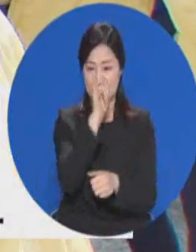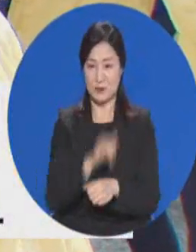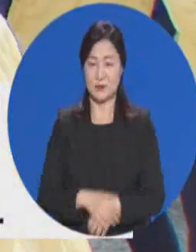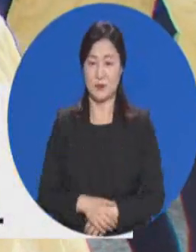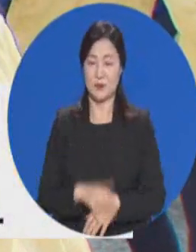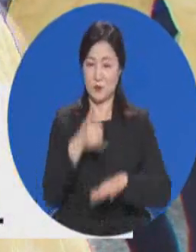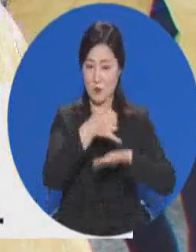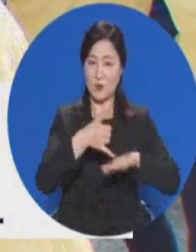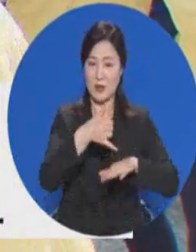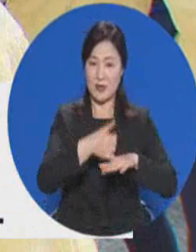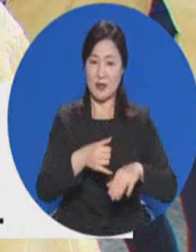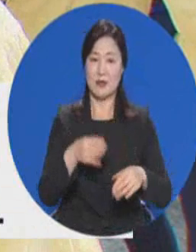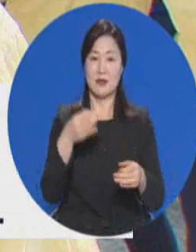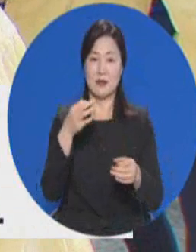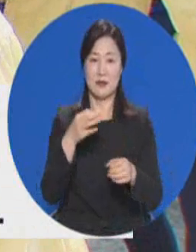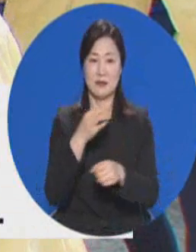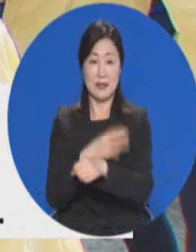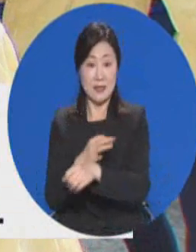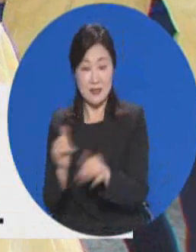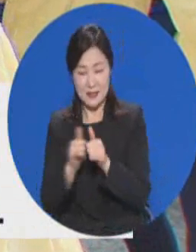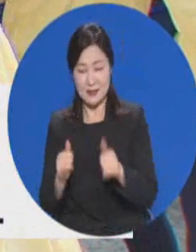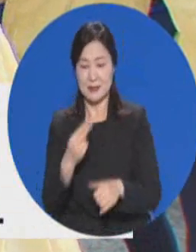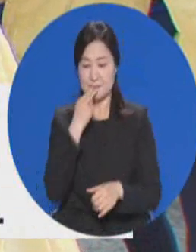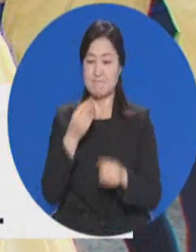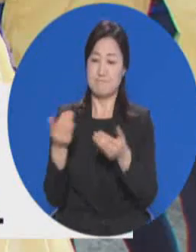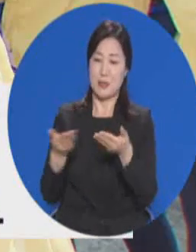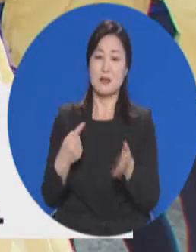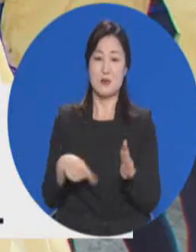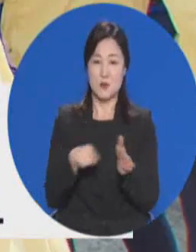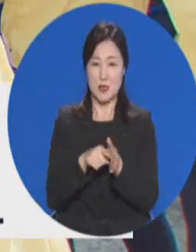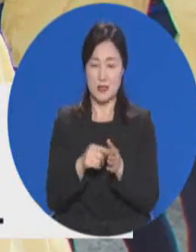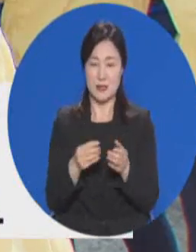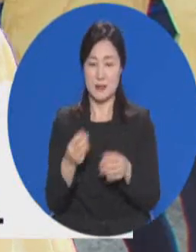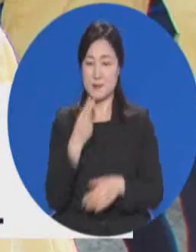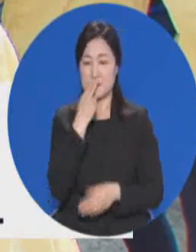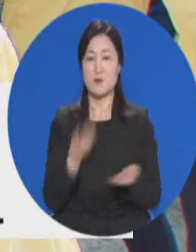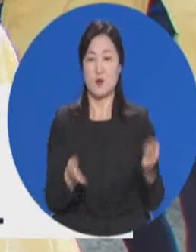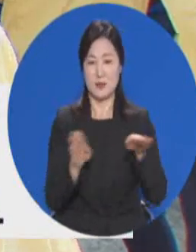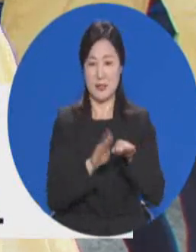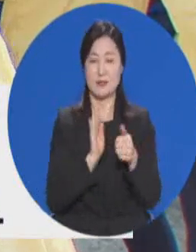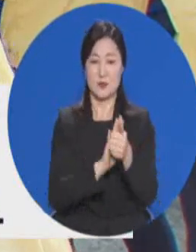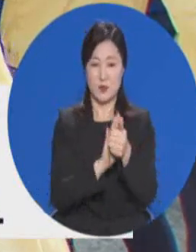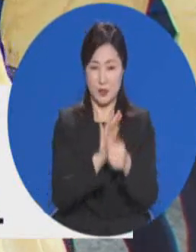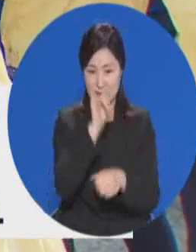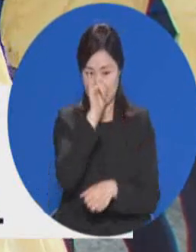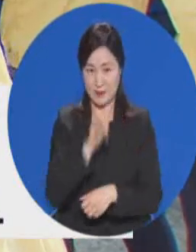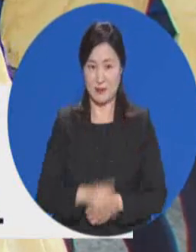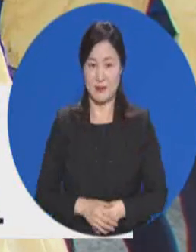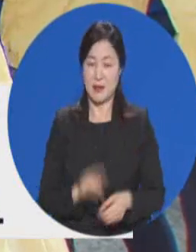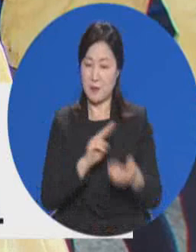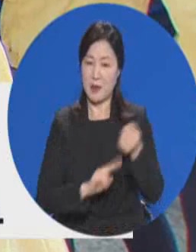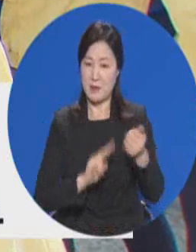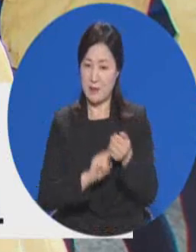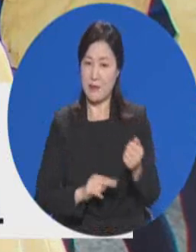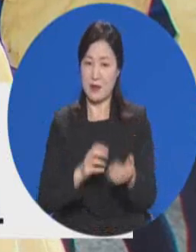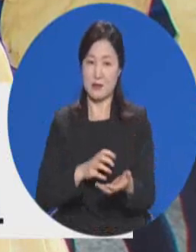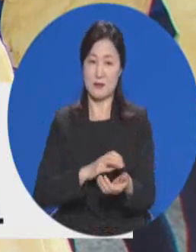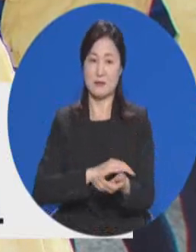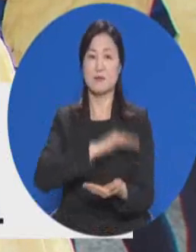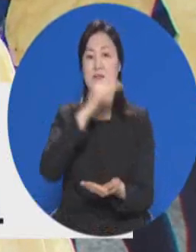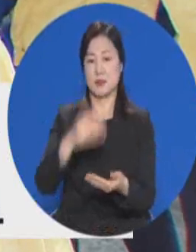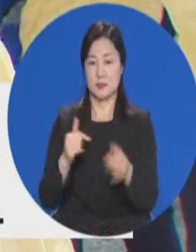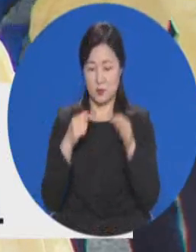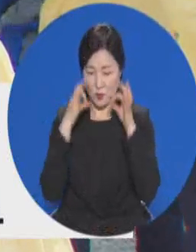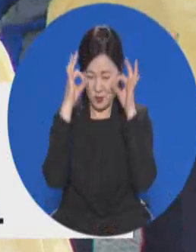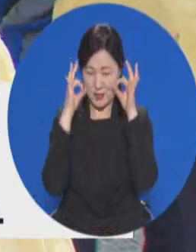또 농가들한테 그 소비자들이 또 신선하게 받아볼 수 있도록 신선 포장돼서 농가들한테 보급을 해서 예, 판매량을 좀 최대한 많이